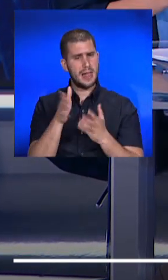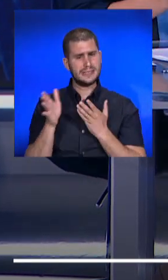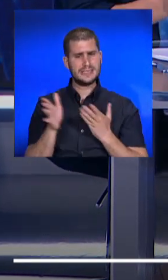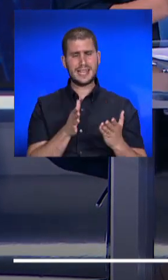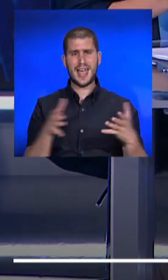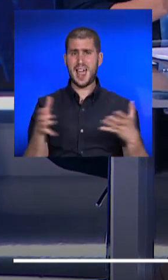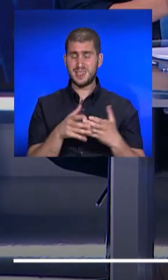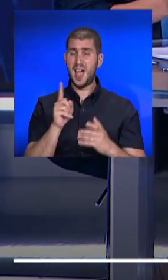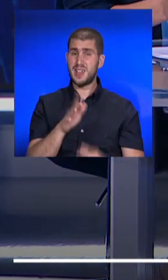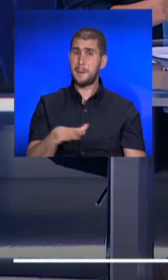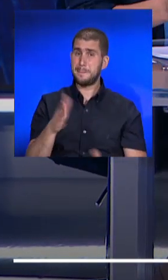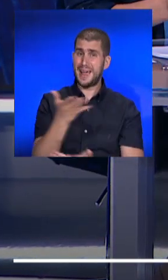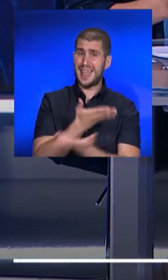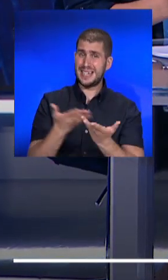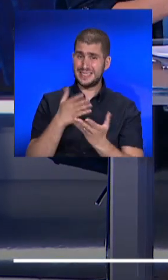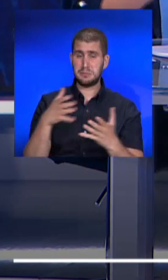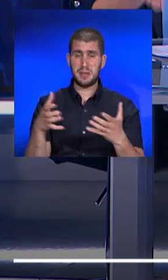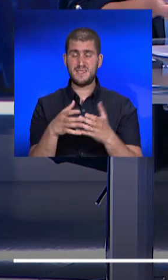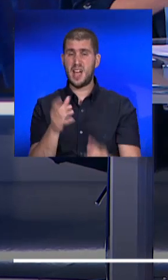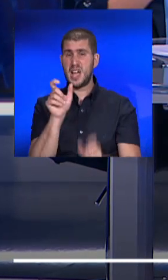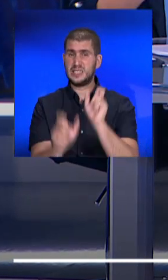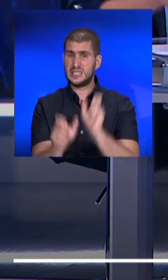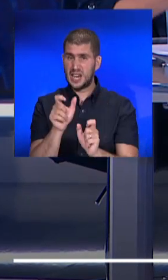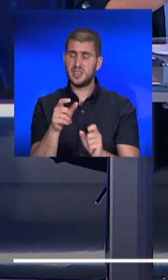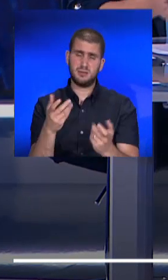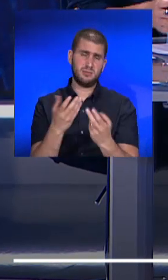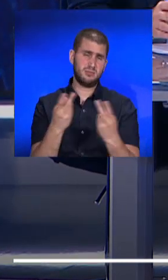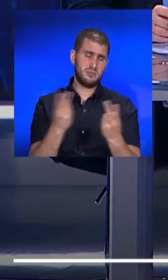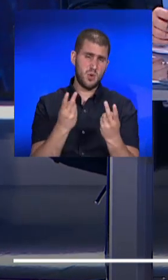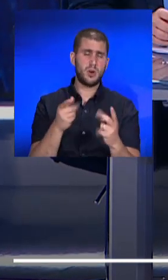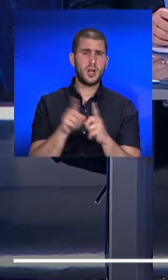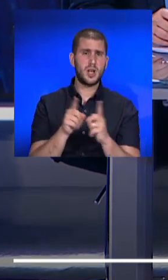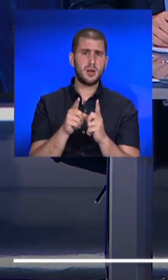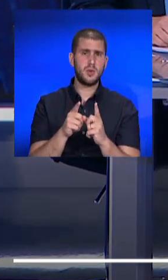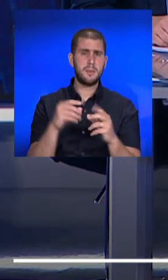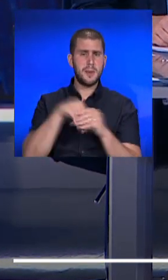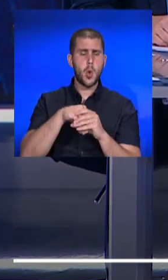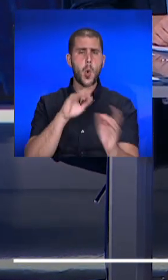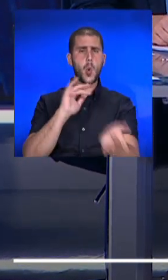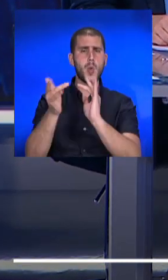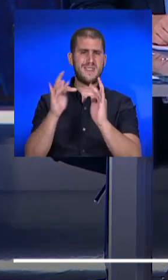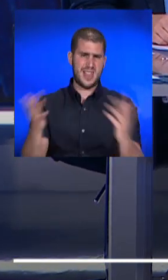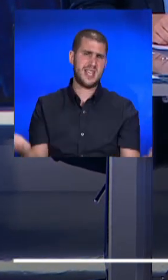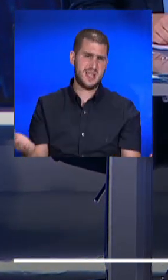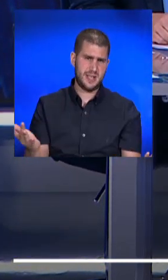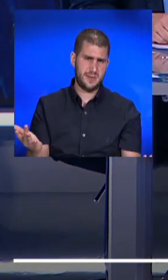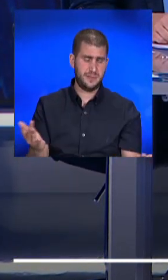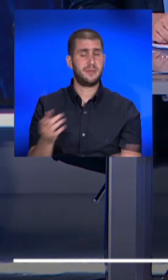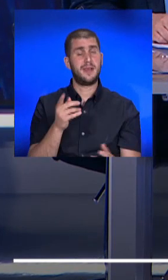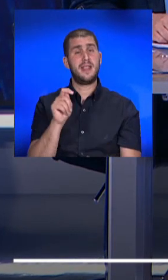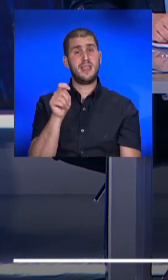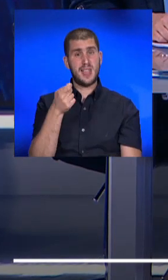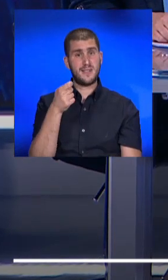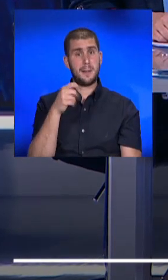אבל מערכת היחסים, החברה האזרחית, היא מן הסתם אינרנטית בתוך קונפליקט, כן? ודווקא